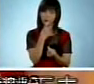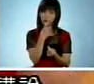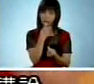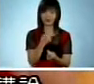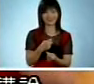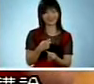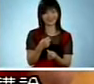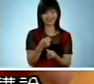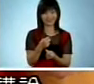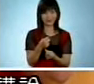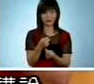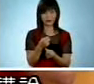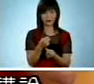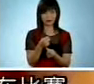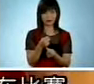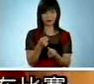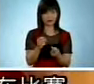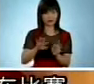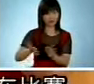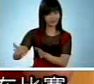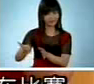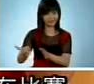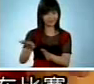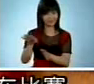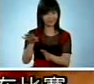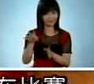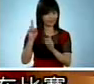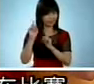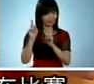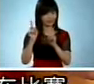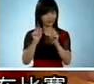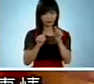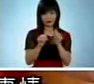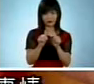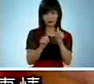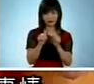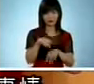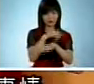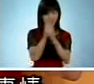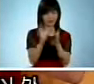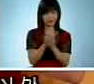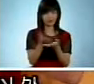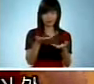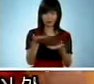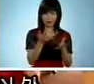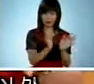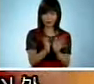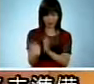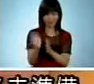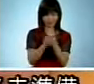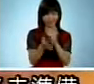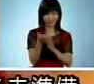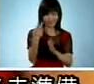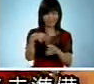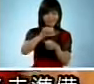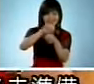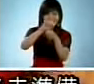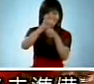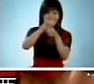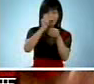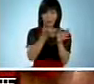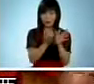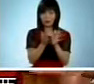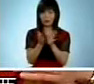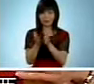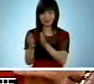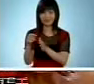去。 是， 所以换句话讲说，除了一般听人在比赛，我们所有的事情都必须准备以外，我们还要额外都去准